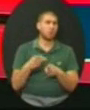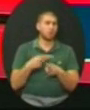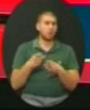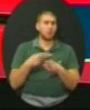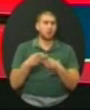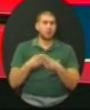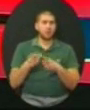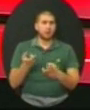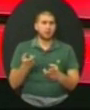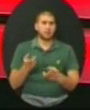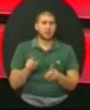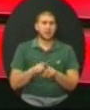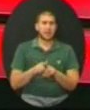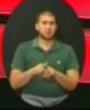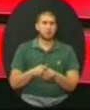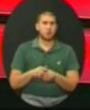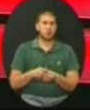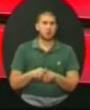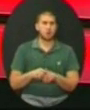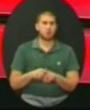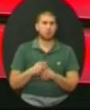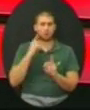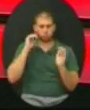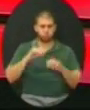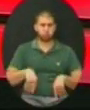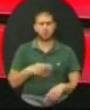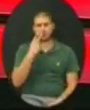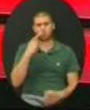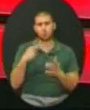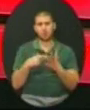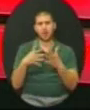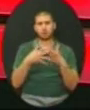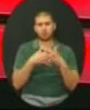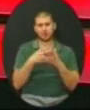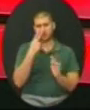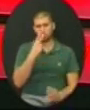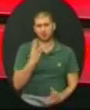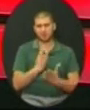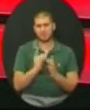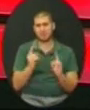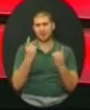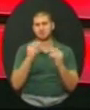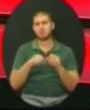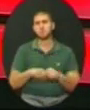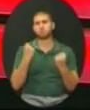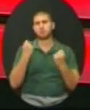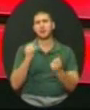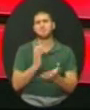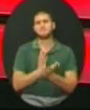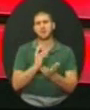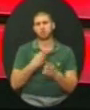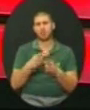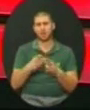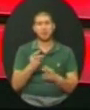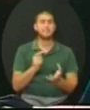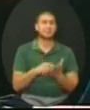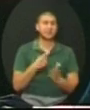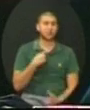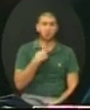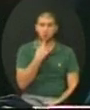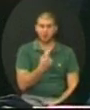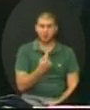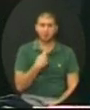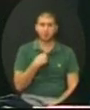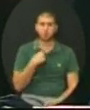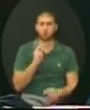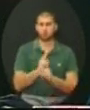אבל... ולכרות לעצמך את הבור, ואנחנו ראינו מה קרה בארצות הברית עם, עם משבר המשכנתאות שם. אז לכן אנחנו באים ואנחנו אומרים,